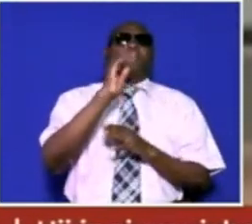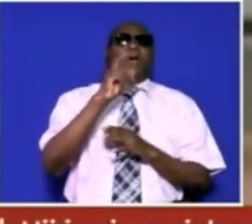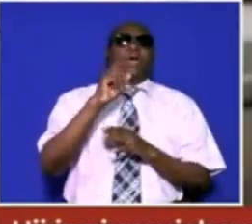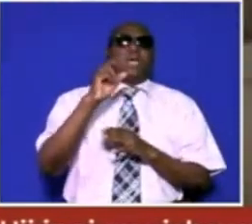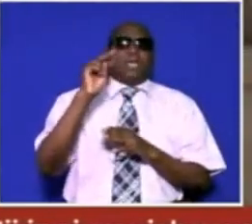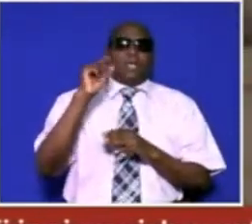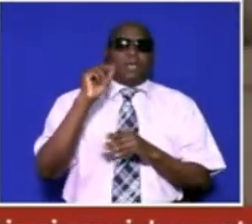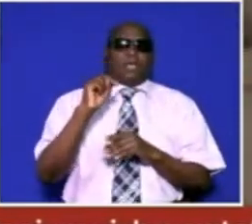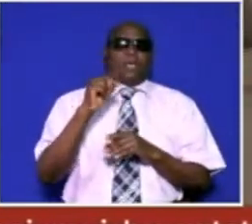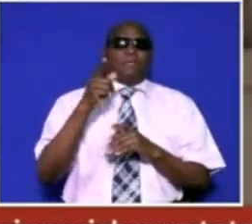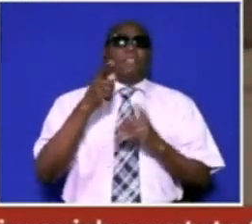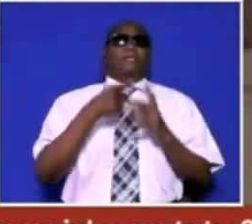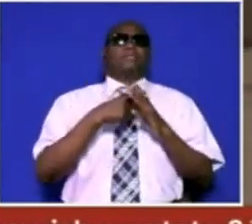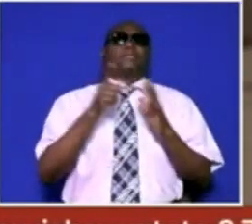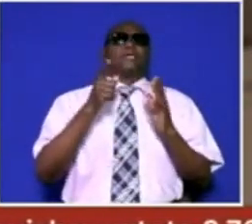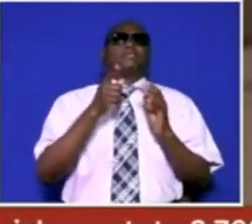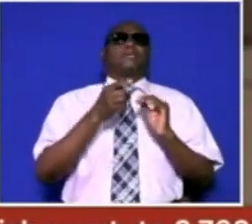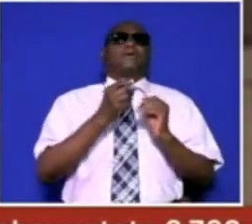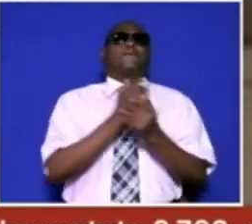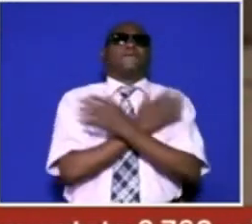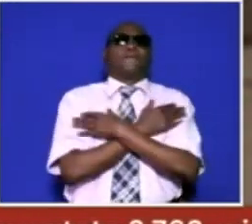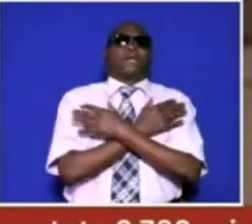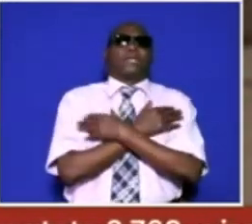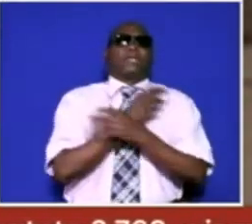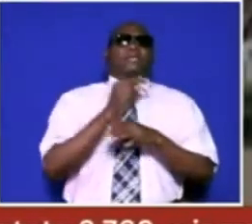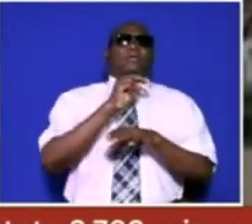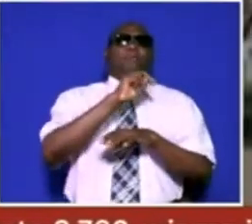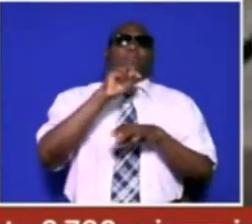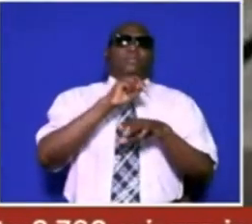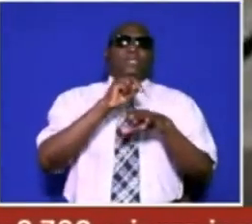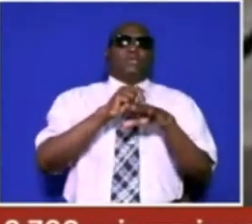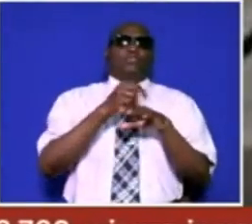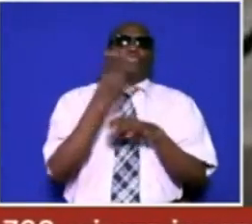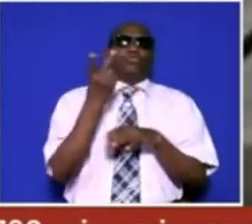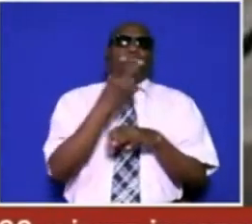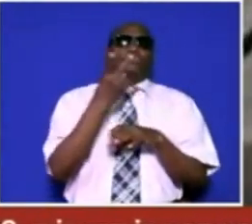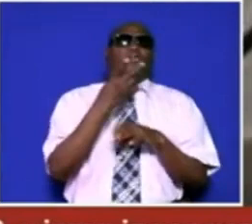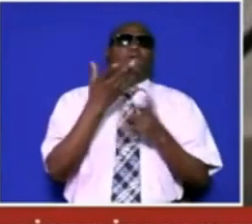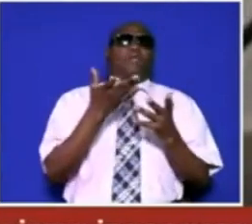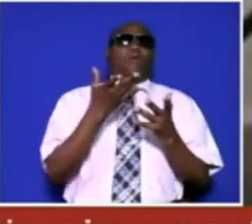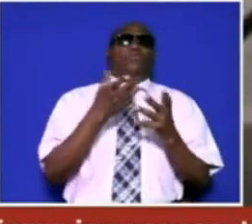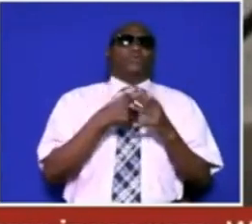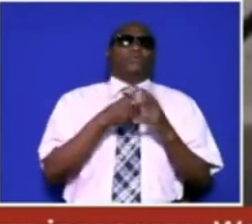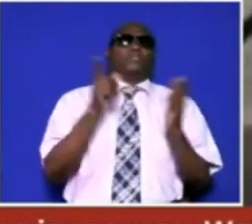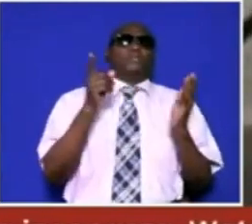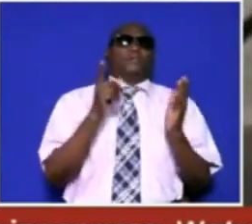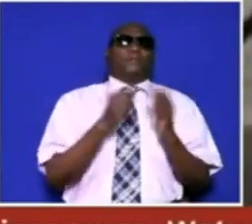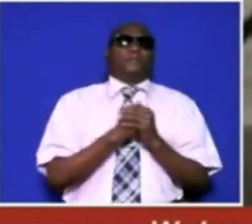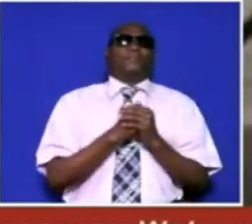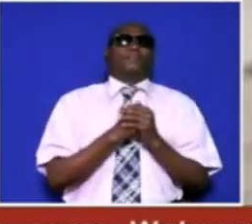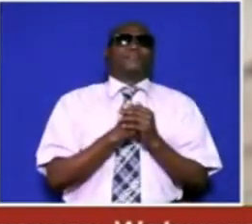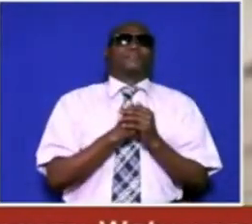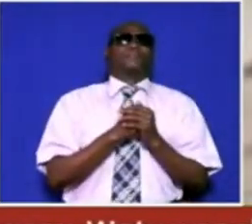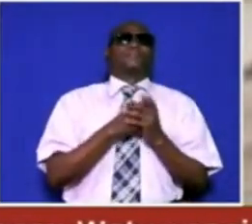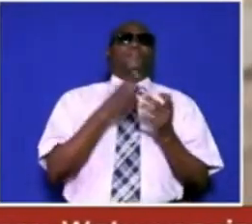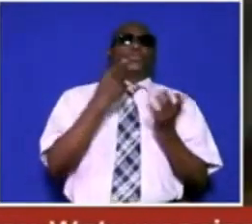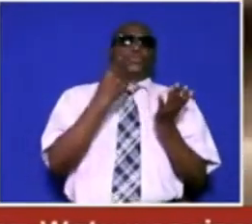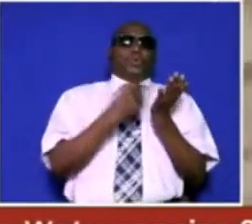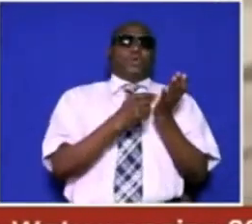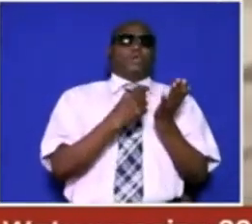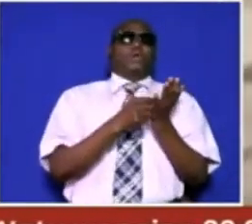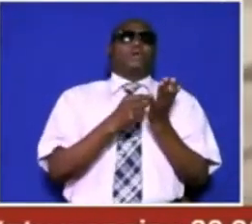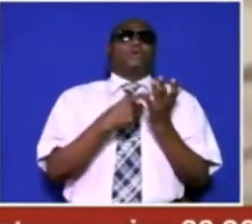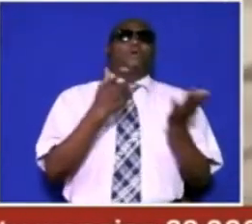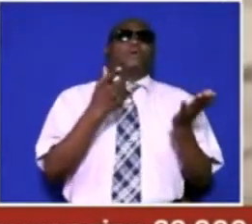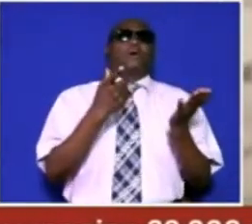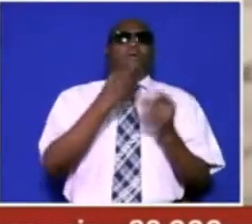tosha kuwa warafiki wa mafuta kati ya mataifa hayo mawili jirani umeingia dosari. Duru za kuaminika zasema kuwa Uganda